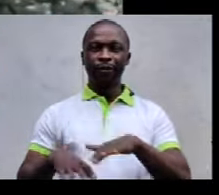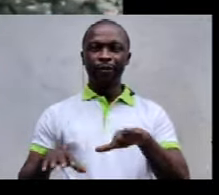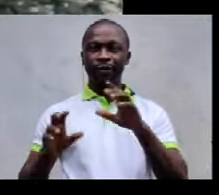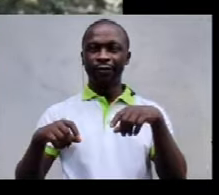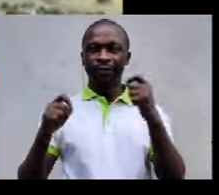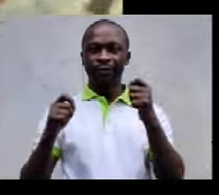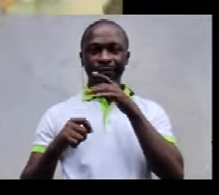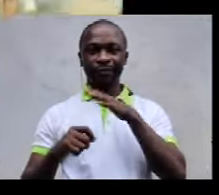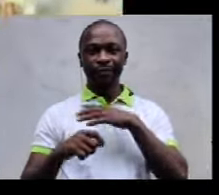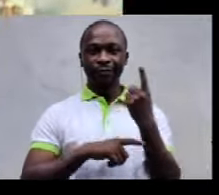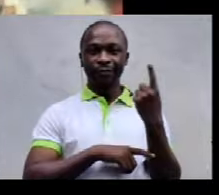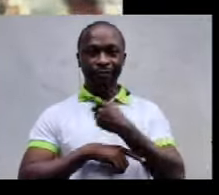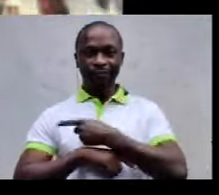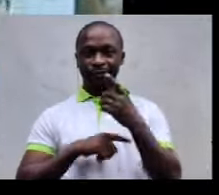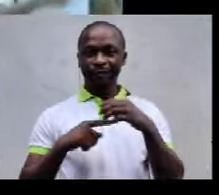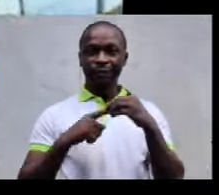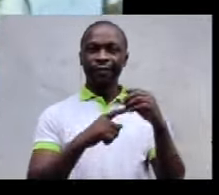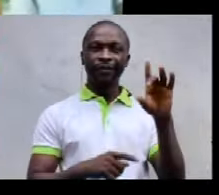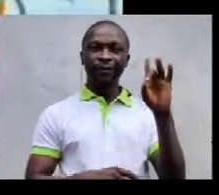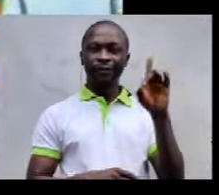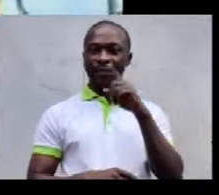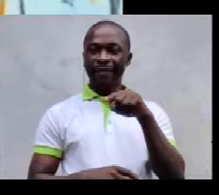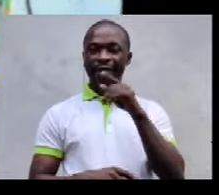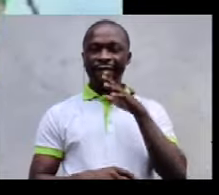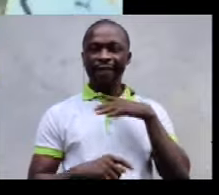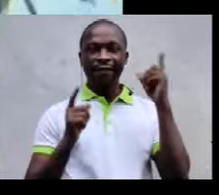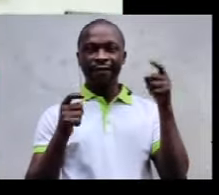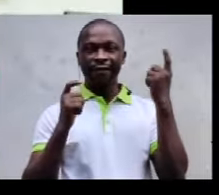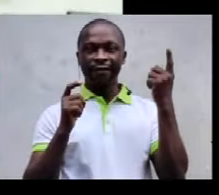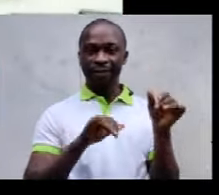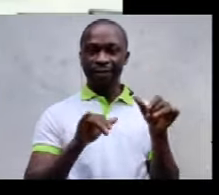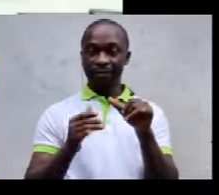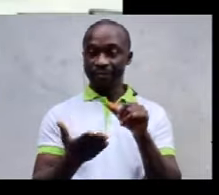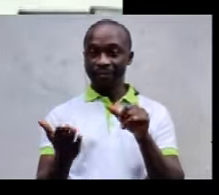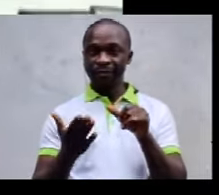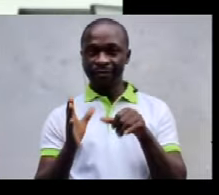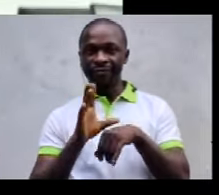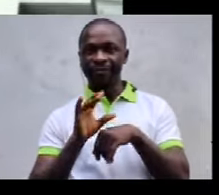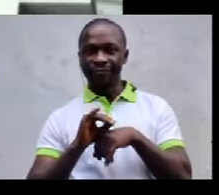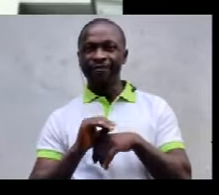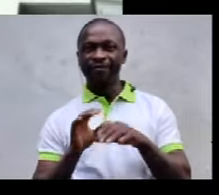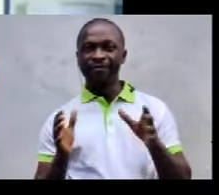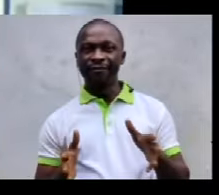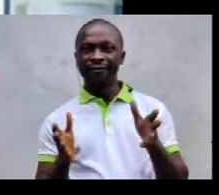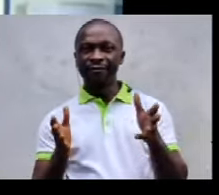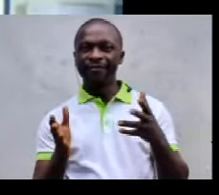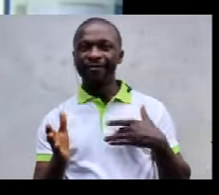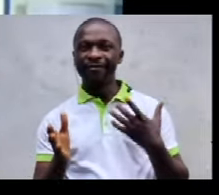internationale des droits des femmes. Ces droits sont-ils respectés ici? La parole aux femmes dans ce